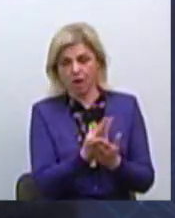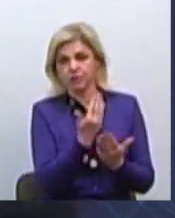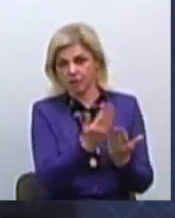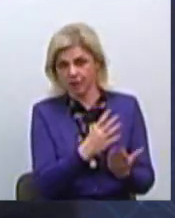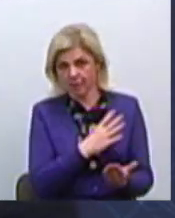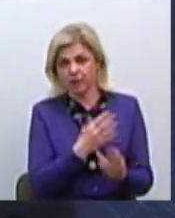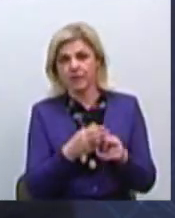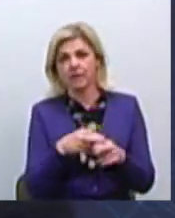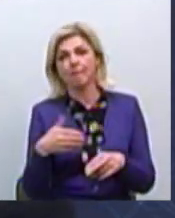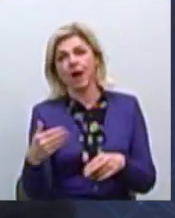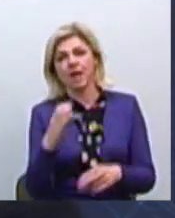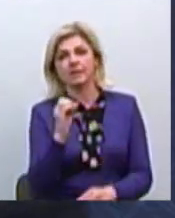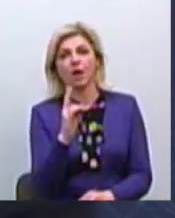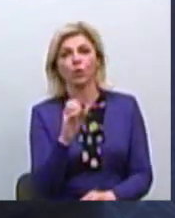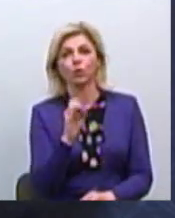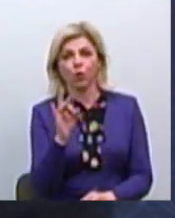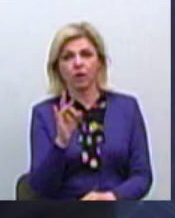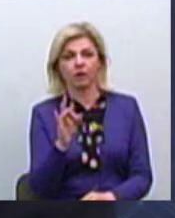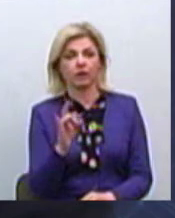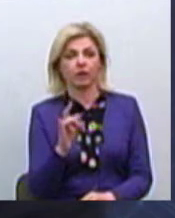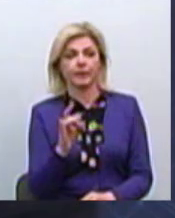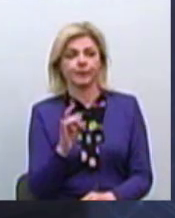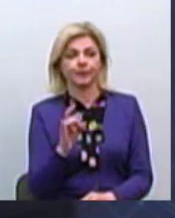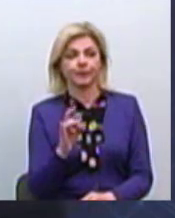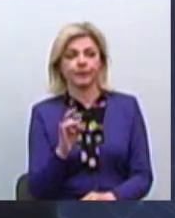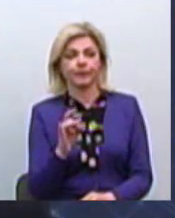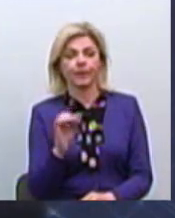це «Правий сектор», «Соціальна асамблея»,